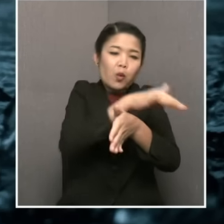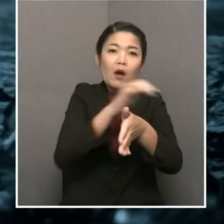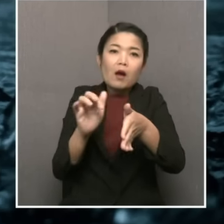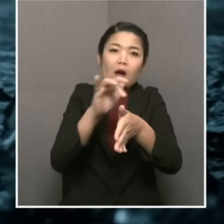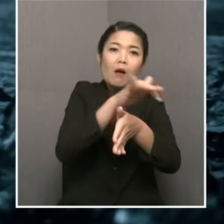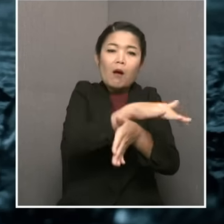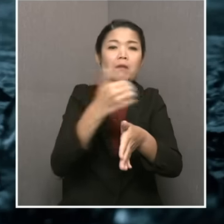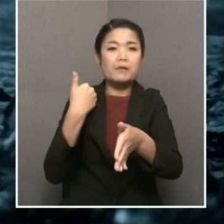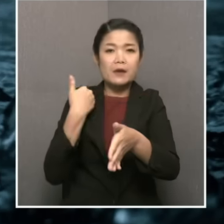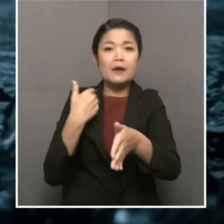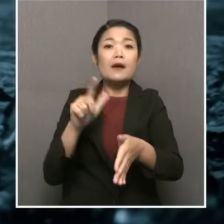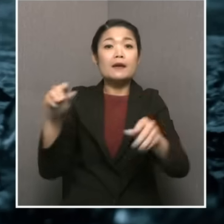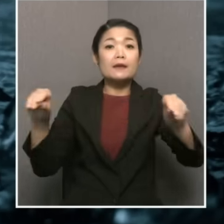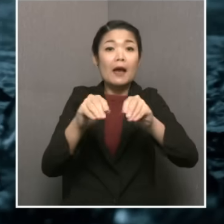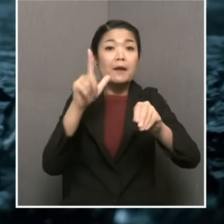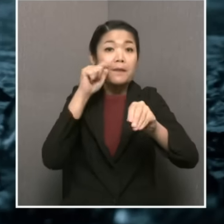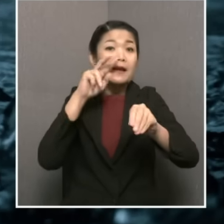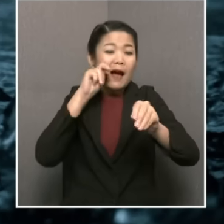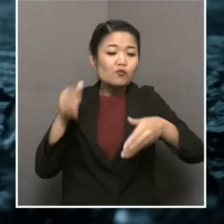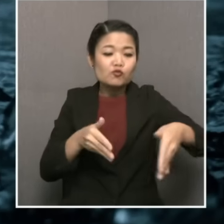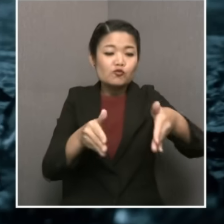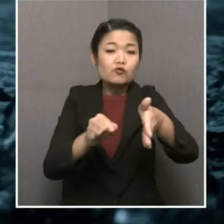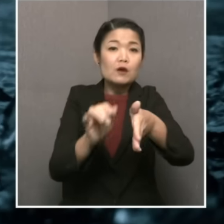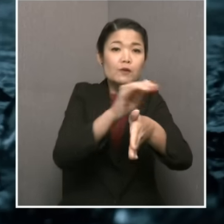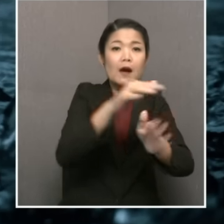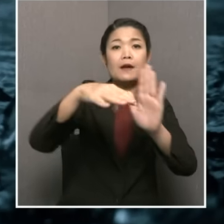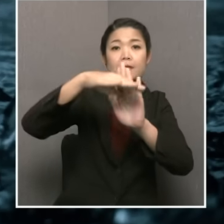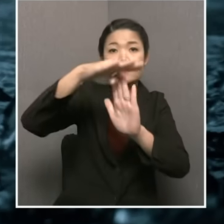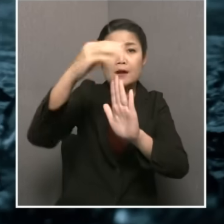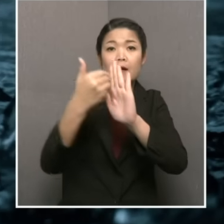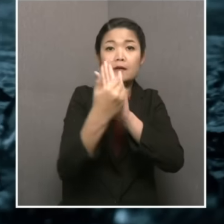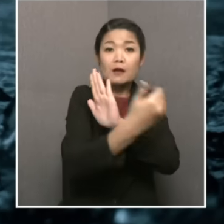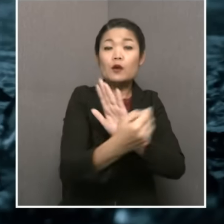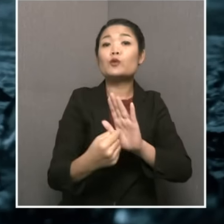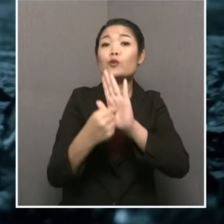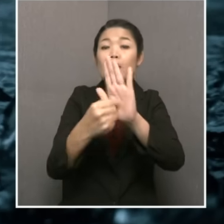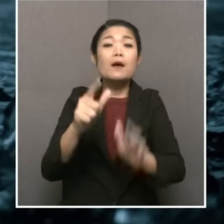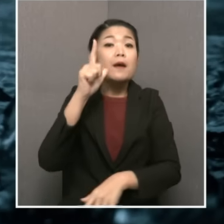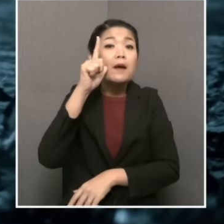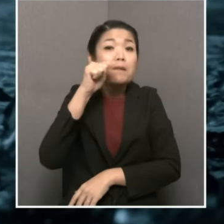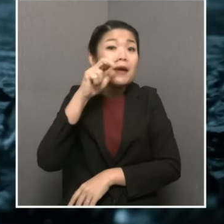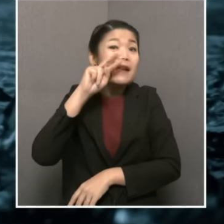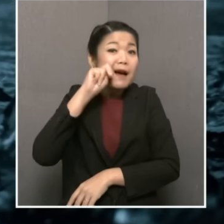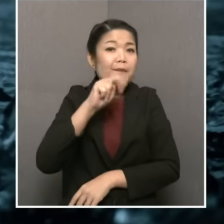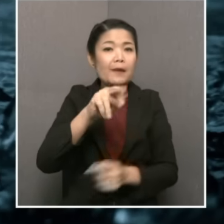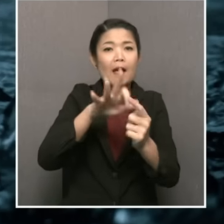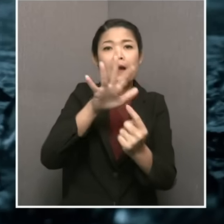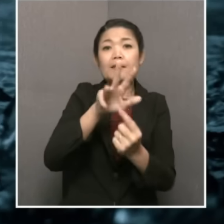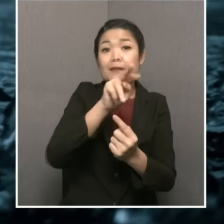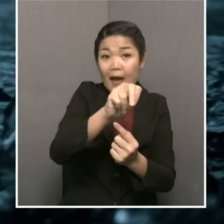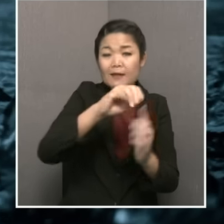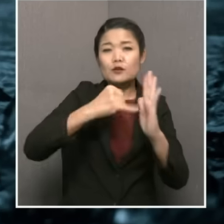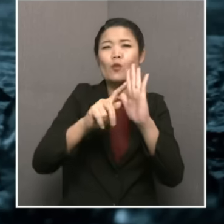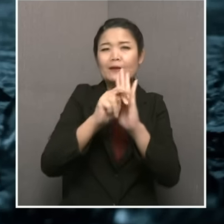ริมแม่น้ำหลายสายในพื้นที่ภาคเหนือภาคตะวันออกเฉียงเหนืออย่างเช่นแม่น้ำน่านในพื้นที่จังหวัดน่านค่ะลำน้ำ